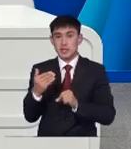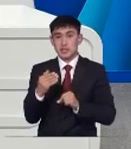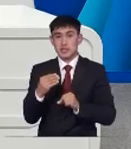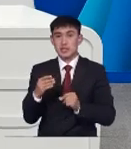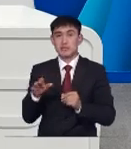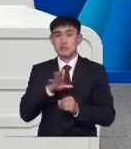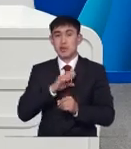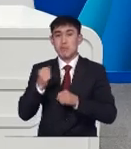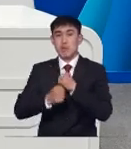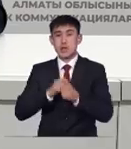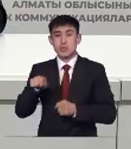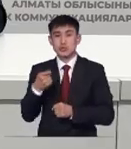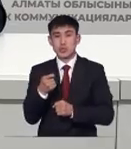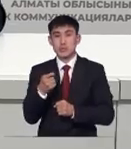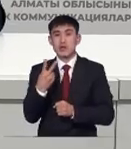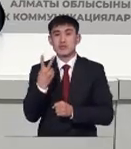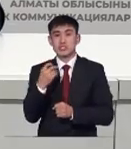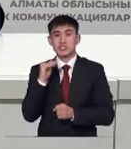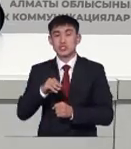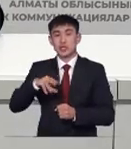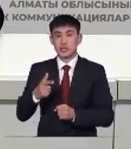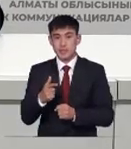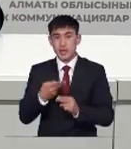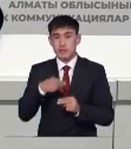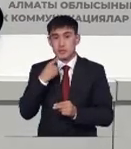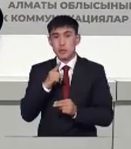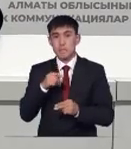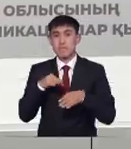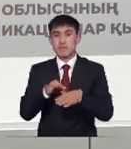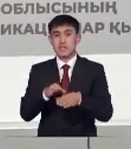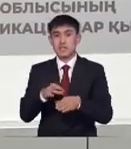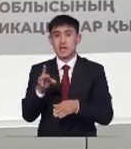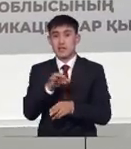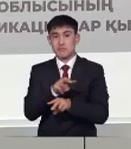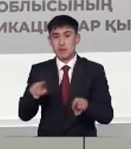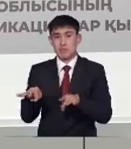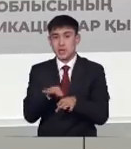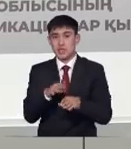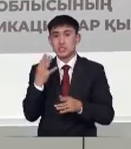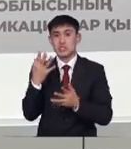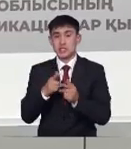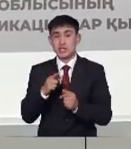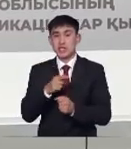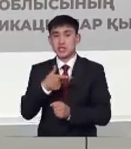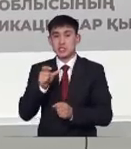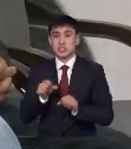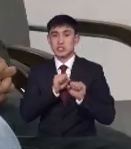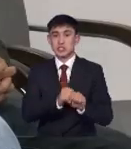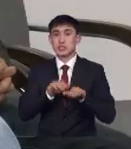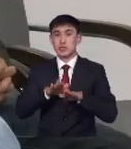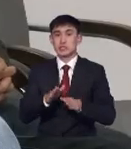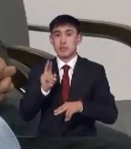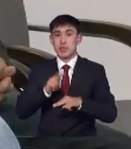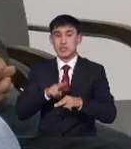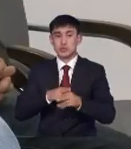и нанес материальный ущерб почти в 200 тысяч тенге. Отметим, что для проведения рядовых мероприятий из числа сил гражданской защиты,